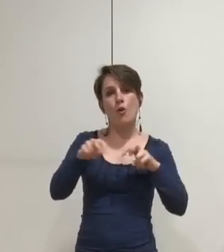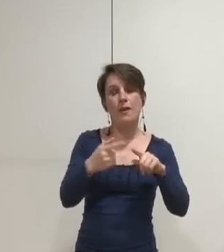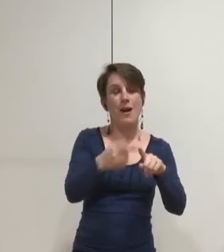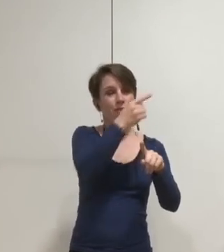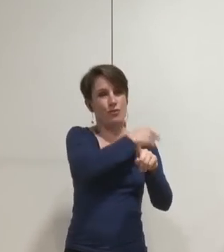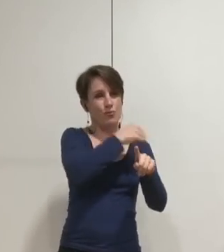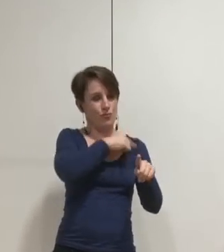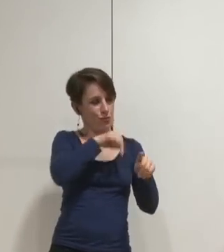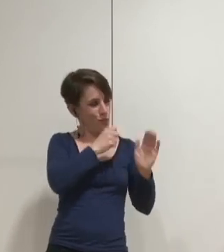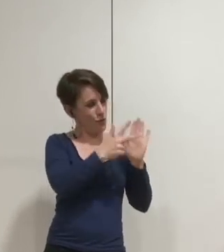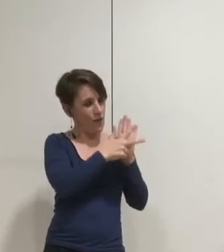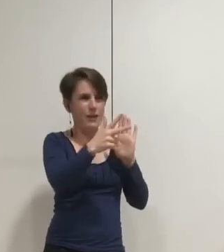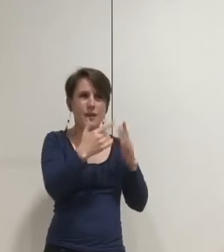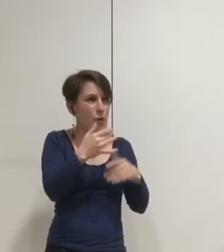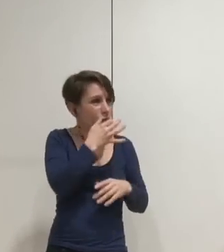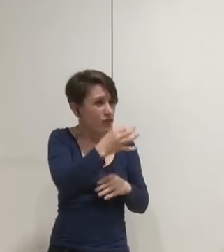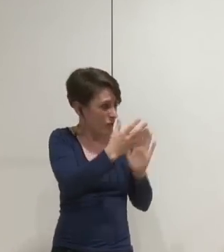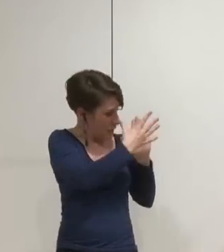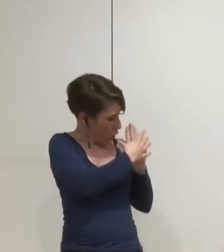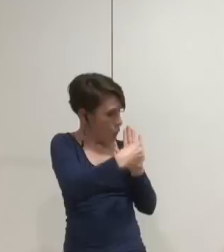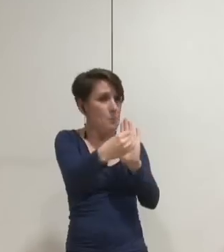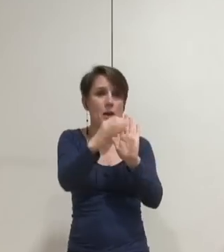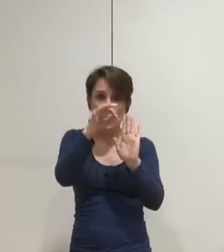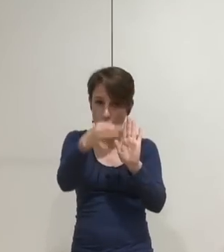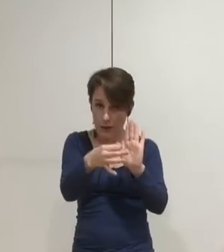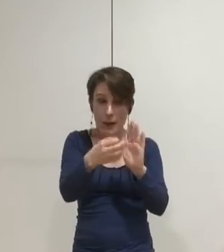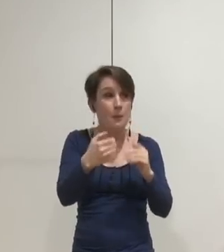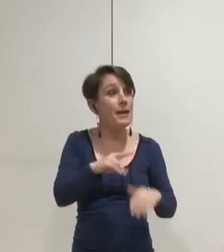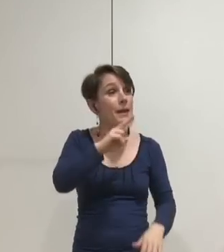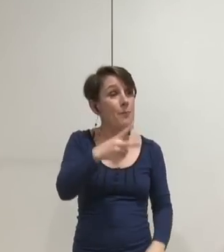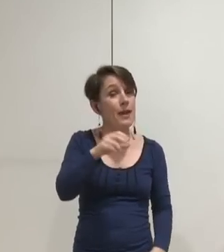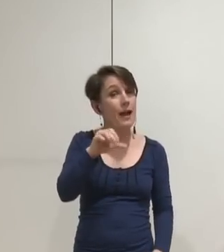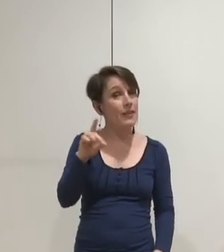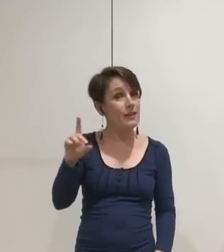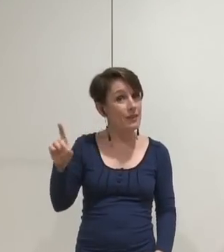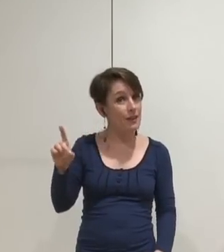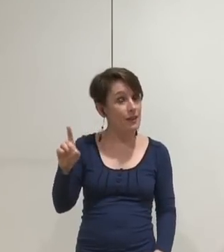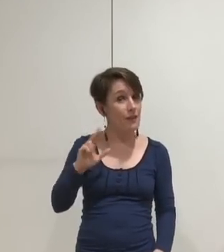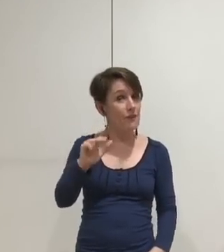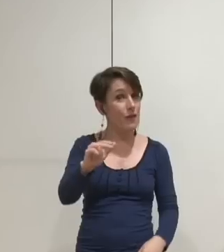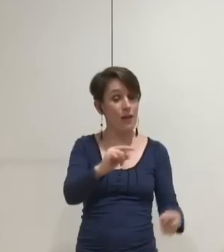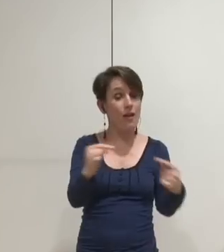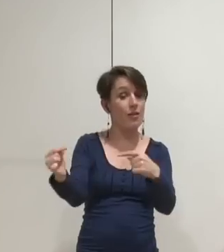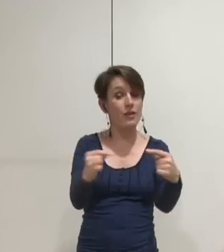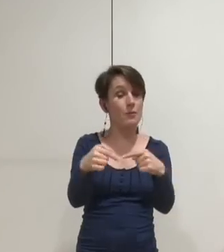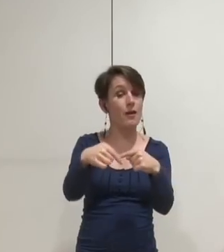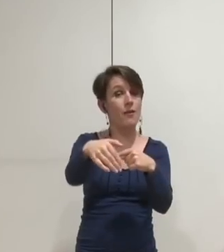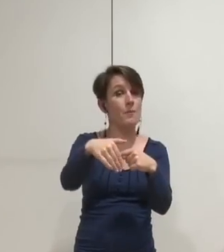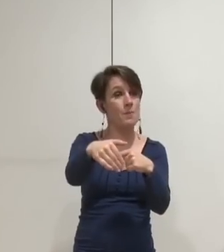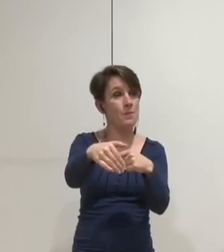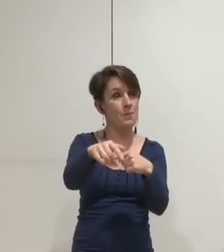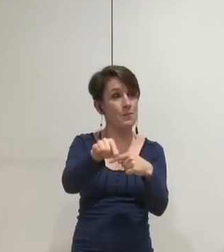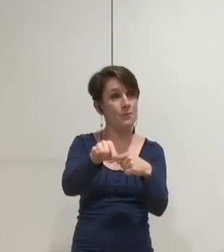les items comme je les ai cités mais bien entendu le PADD qui sera soumis au débat et bien